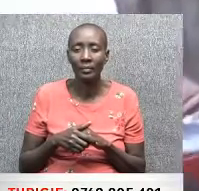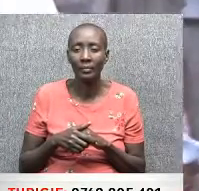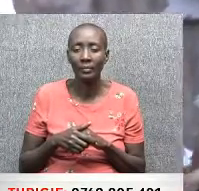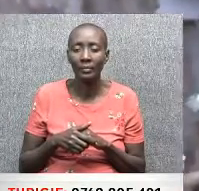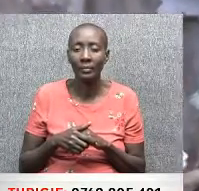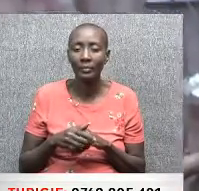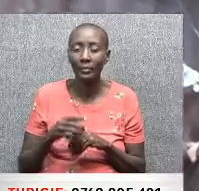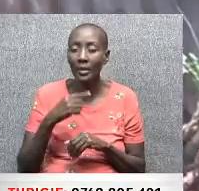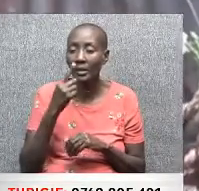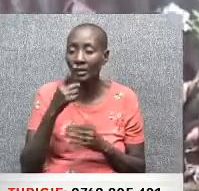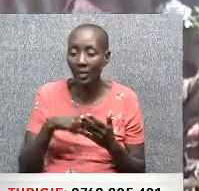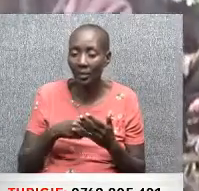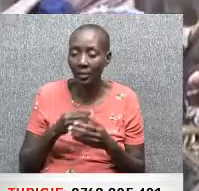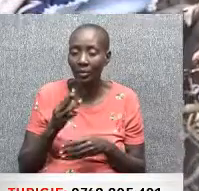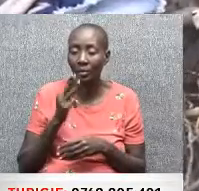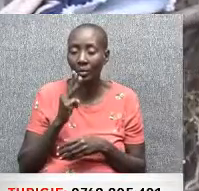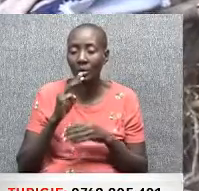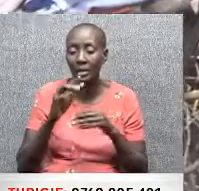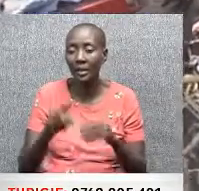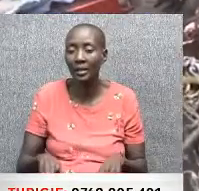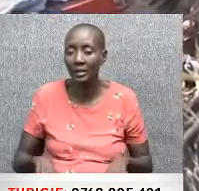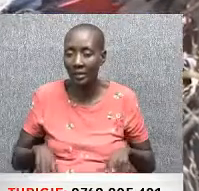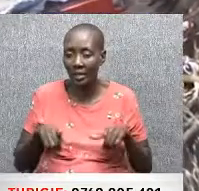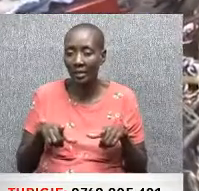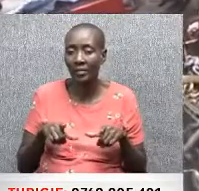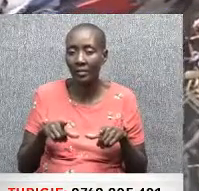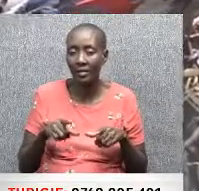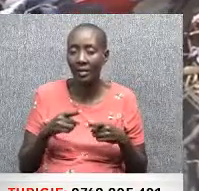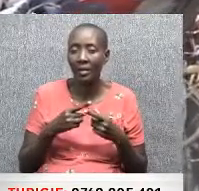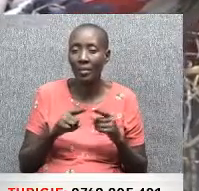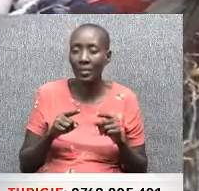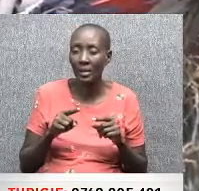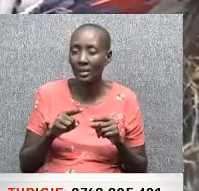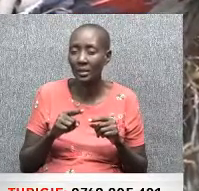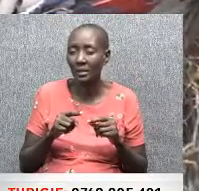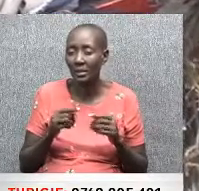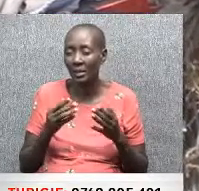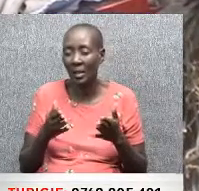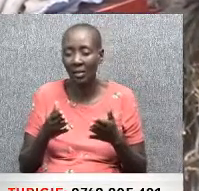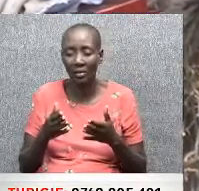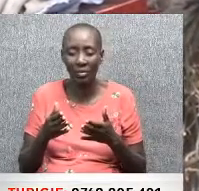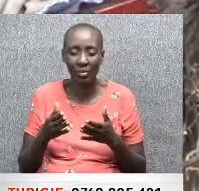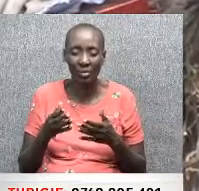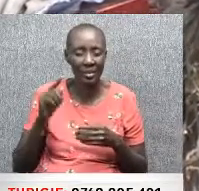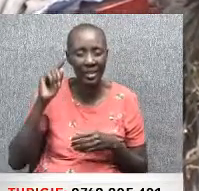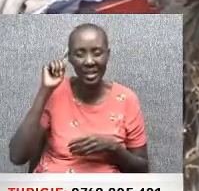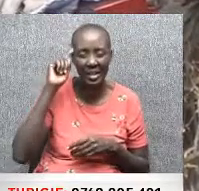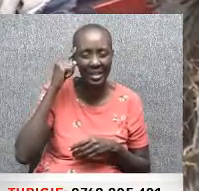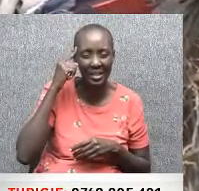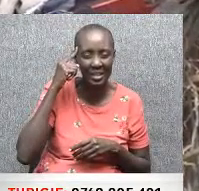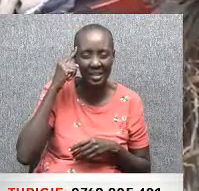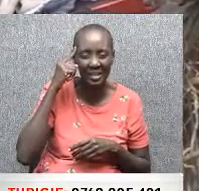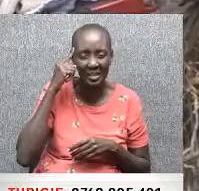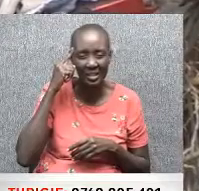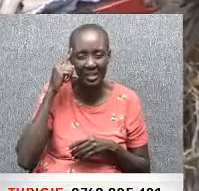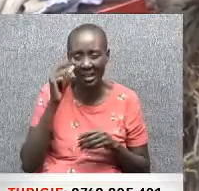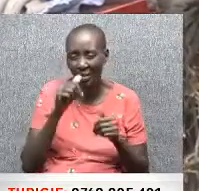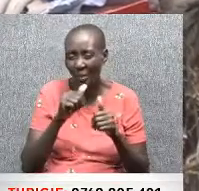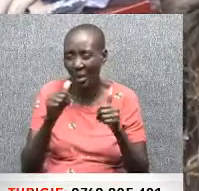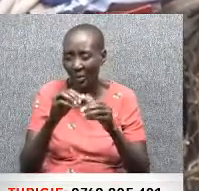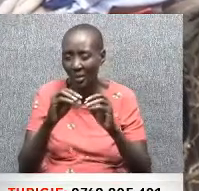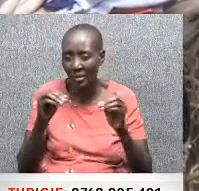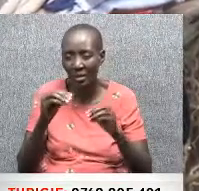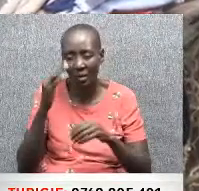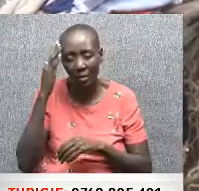Yasemekana eti kwamba maji ni uhai, lakini msemo ule unaonekana kutowafaa wakazi wa eneo hili la Shiranga, kwani kila asubuhi wanaporauka na kuelekea